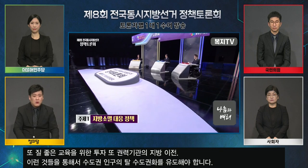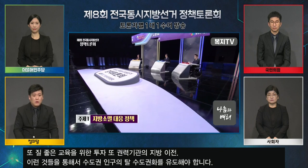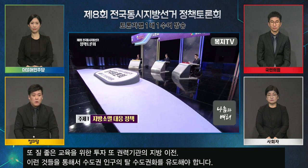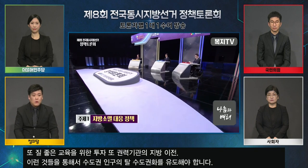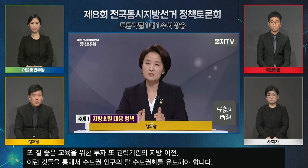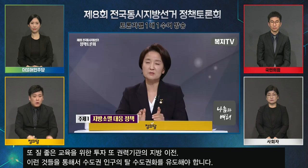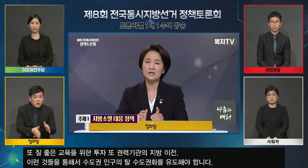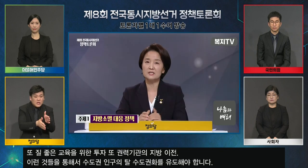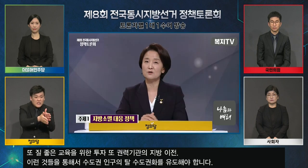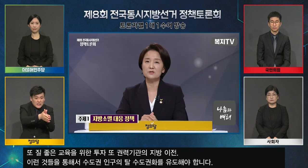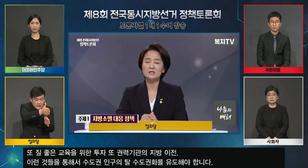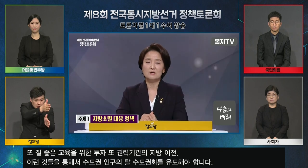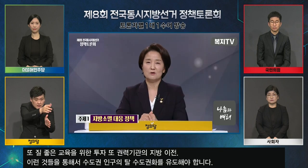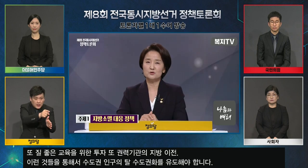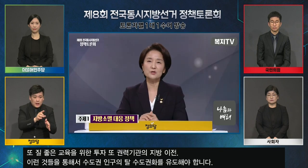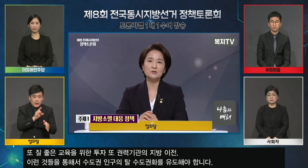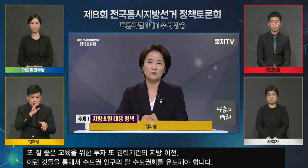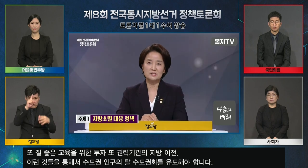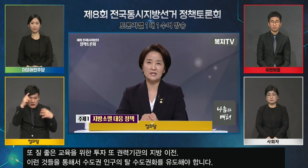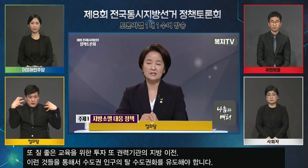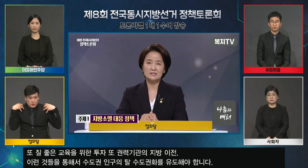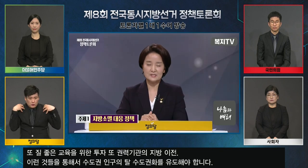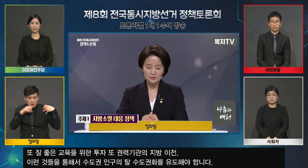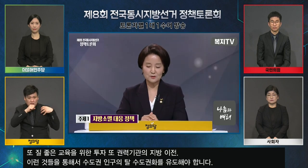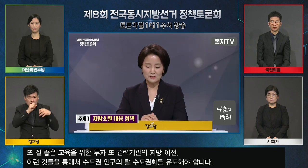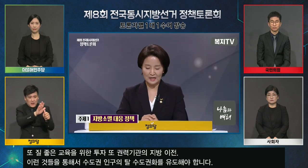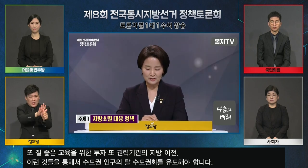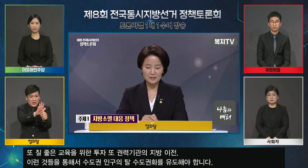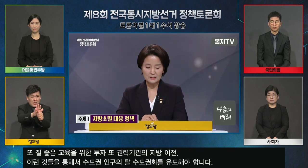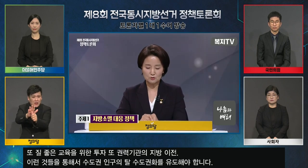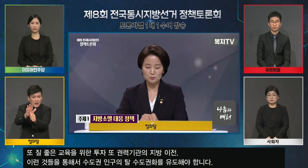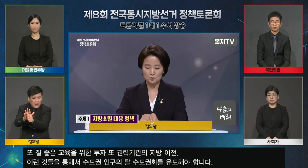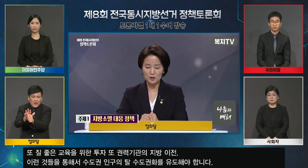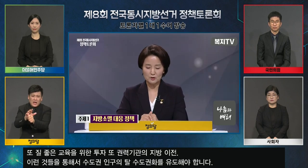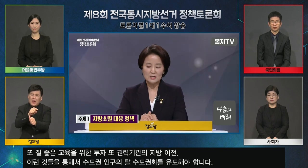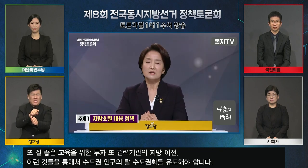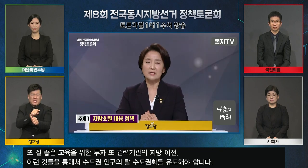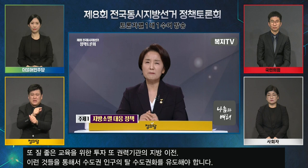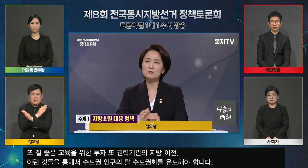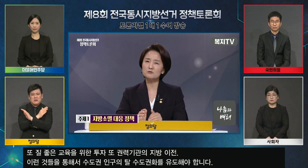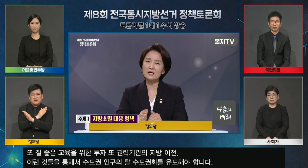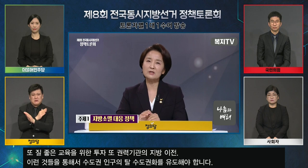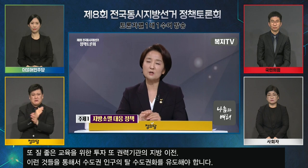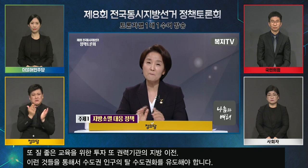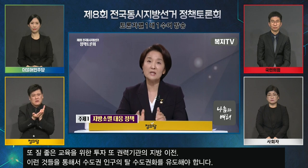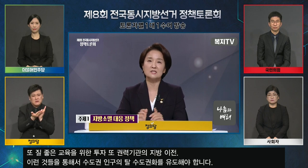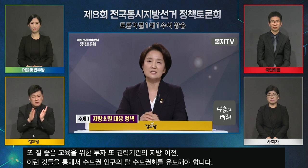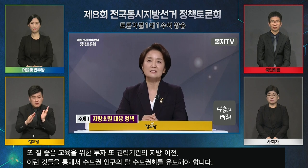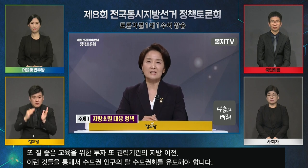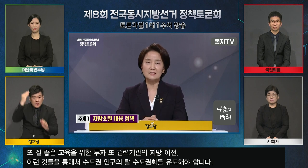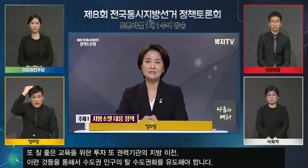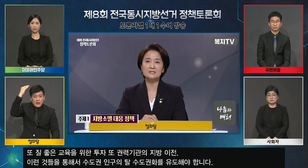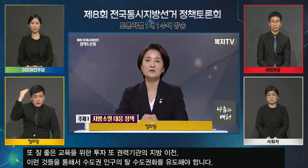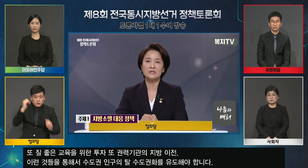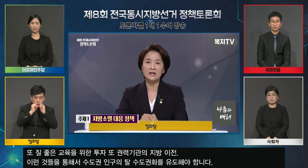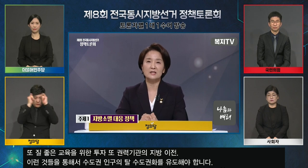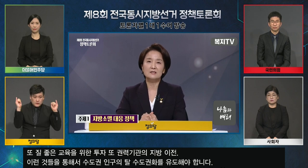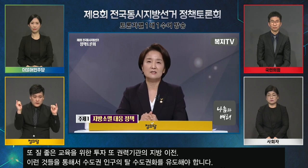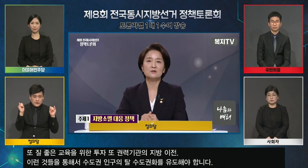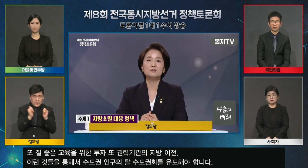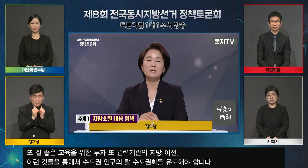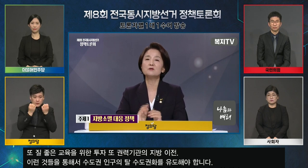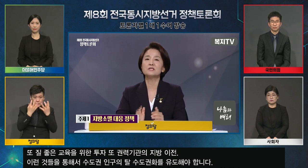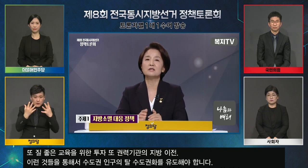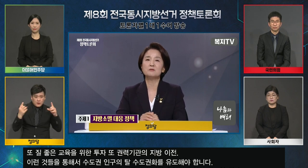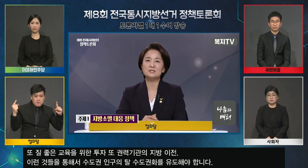보조금 지급이나 이런 출혈 경쟁이 있어서는 안 된다고 보고요. 대한민국 사회 전반을 다시 그려낼